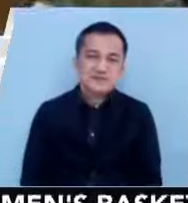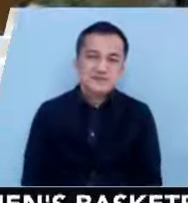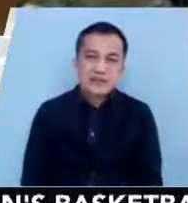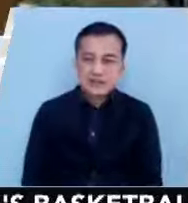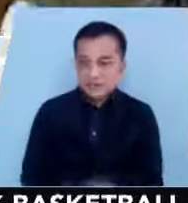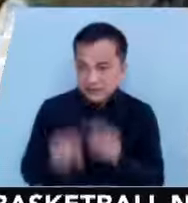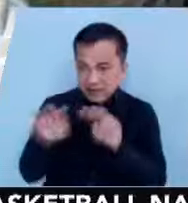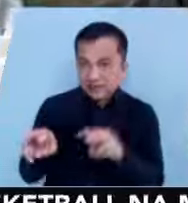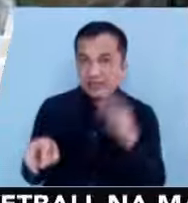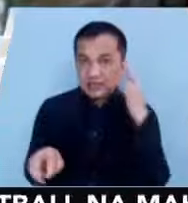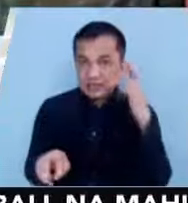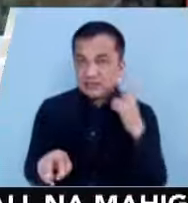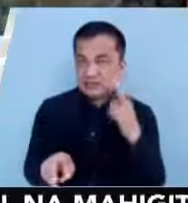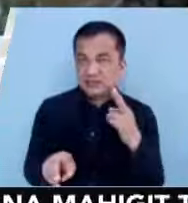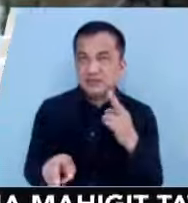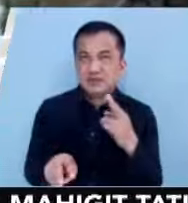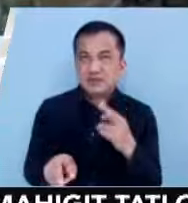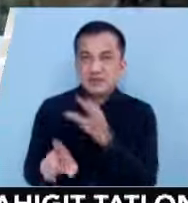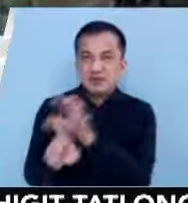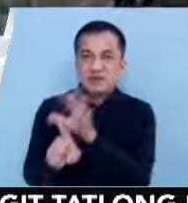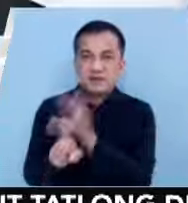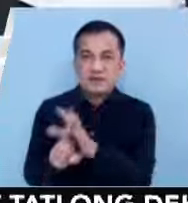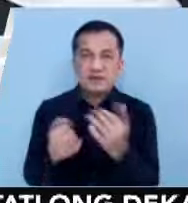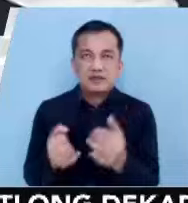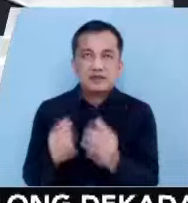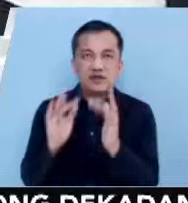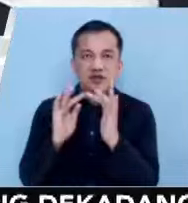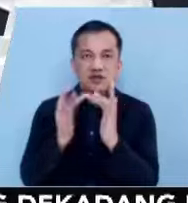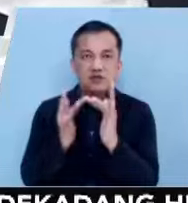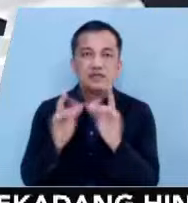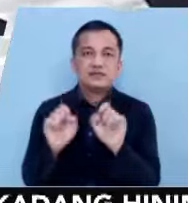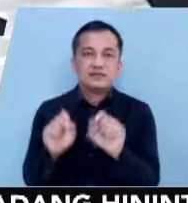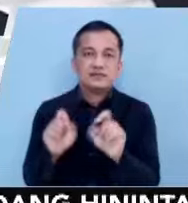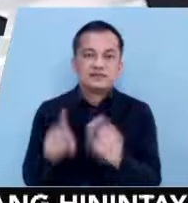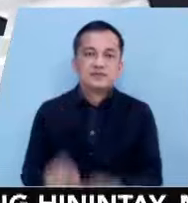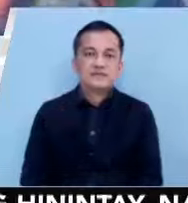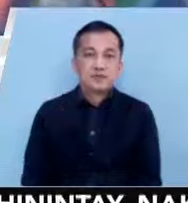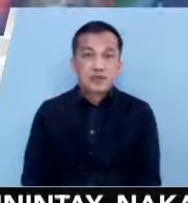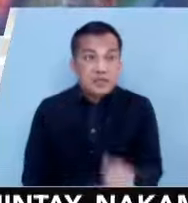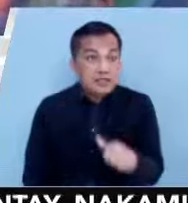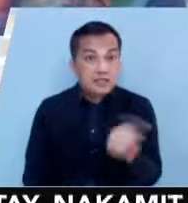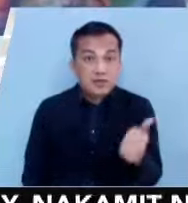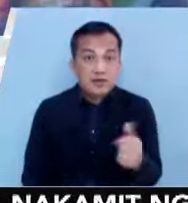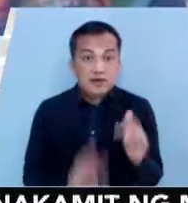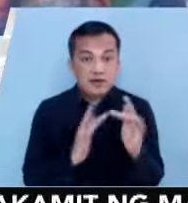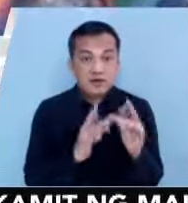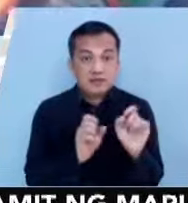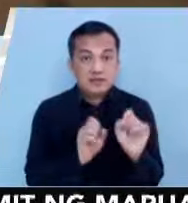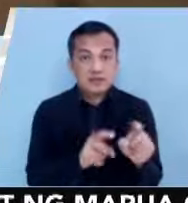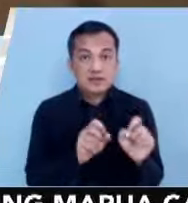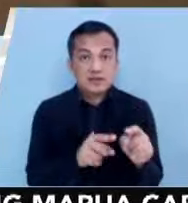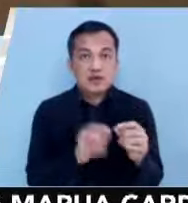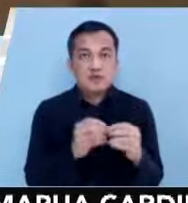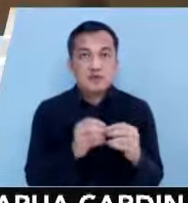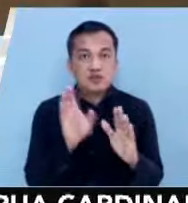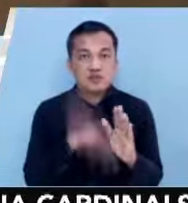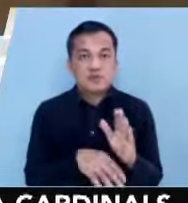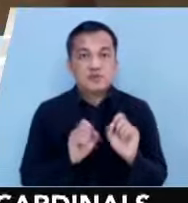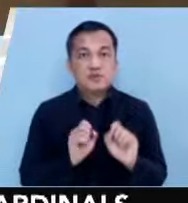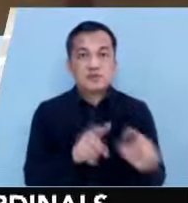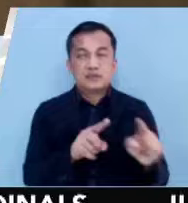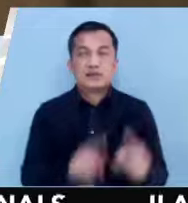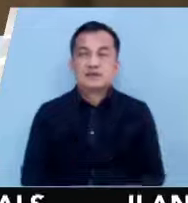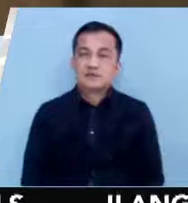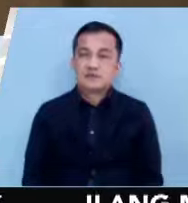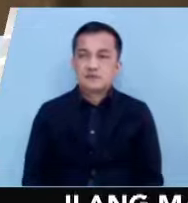dahilan, mas patok ngayon ng online selling. Ang ibang araw, online seller, mas mura pa ang benta. Mas mura sila magbigay